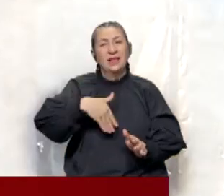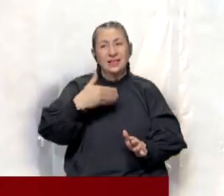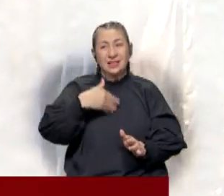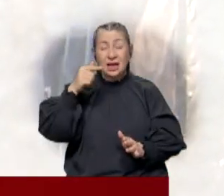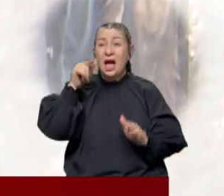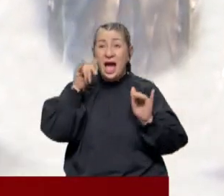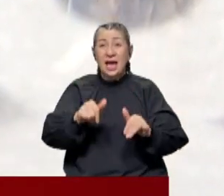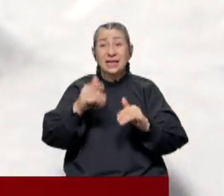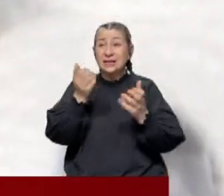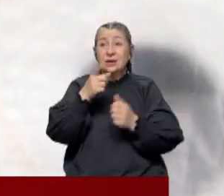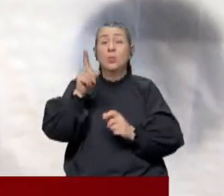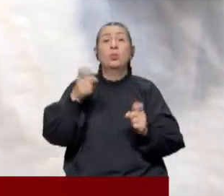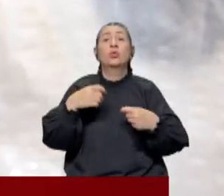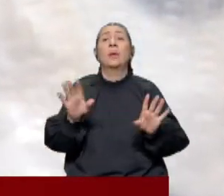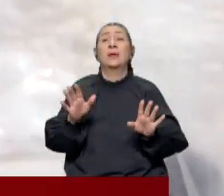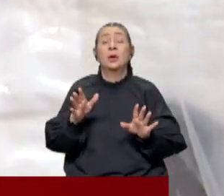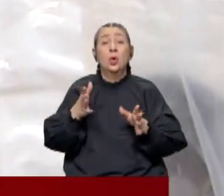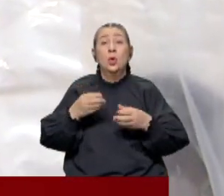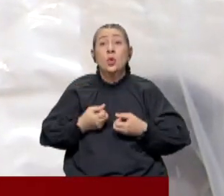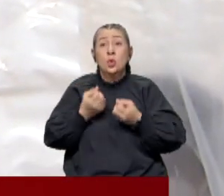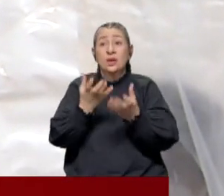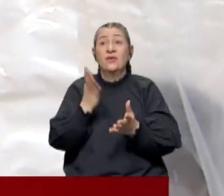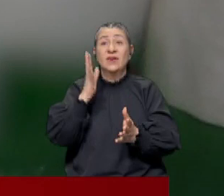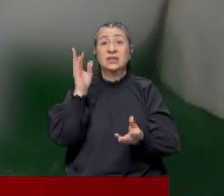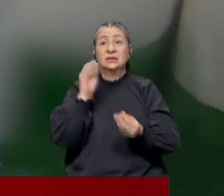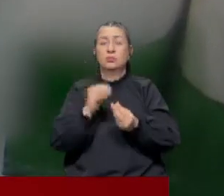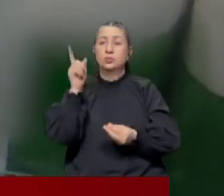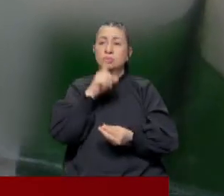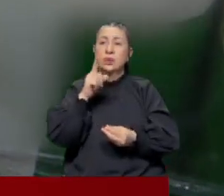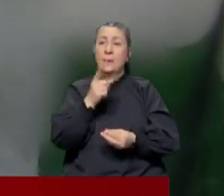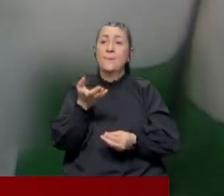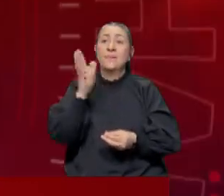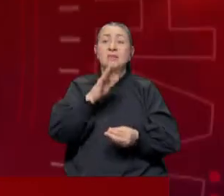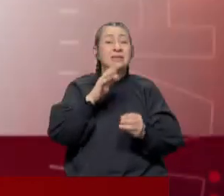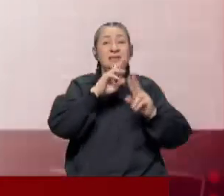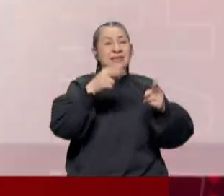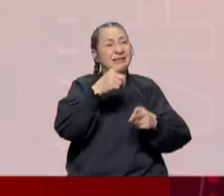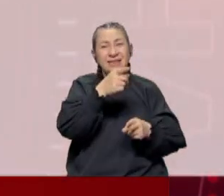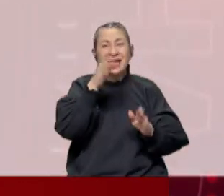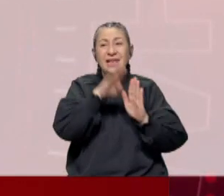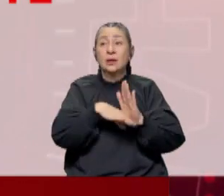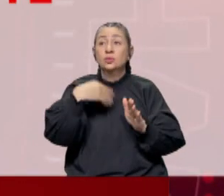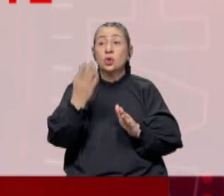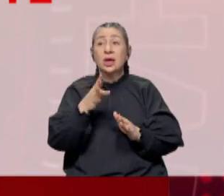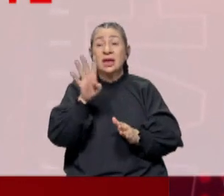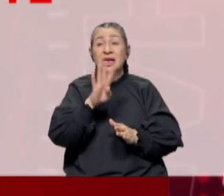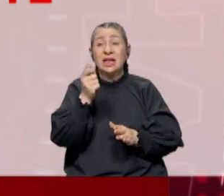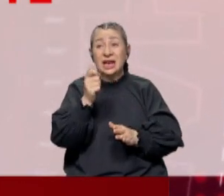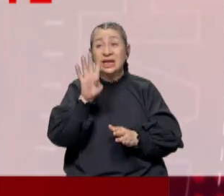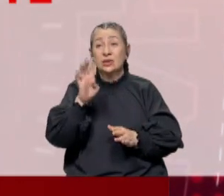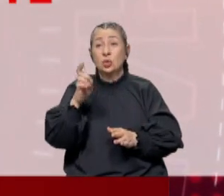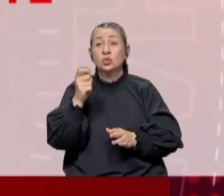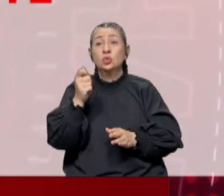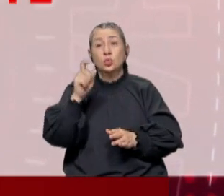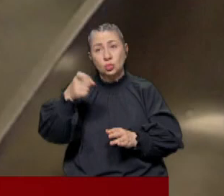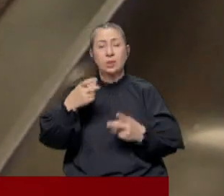kağıdı aynı markette bulunamadı. Üreticide fazla zamlandığı için bir başka markette indirimden sonra 40 lira 49